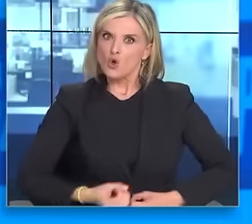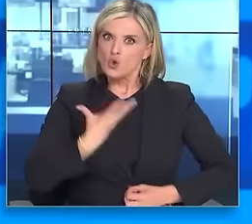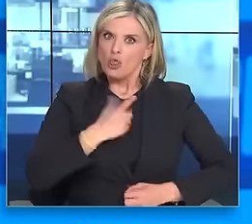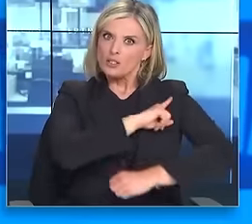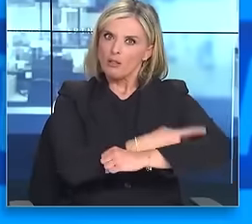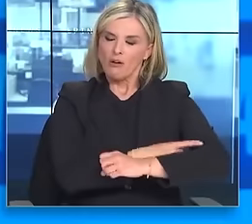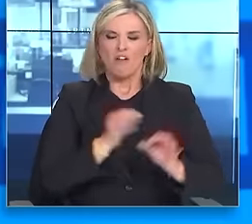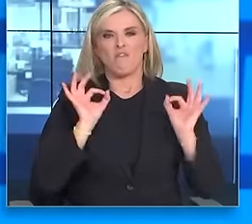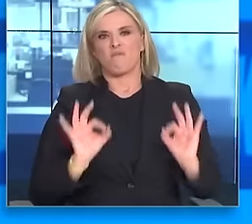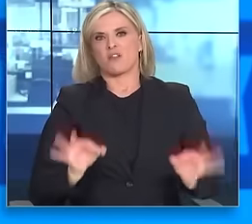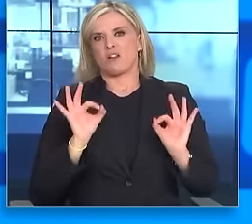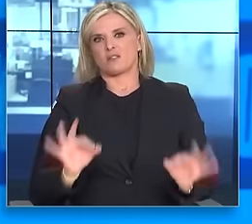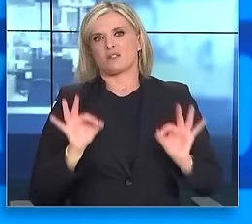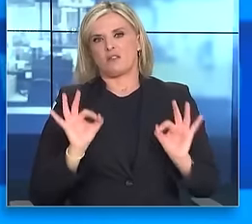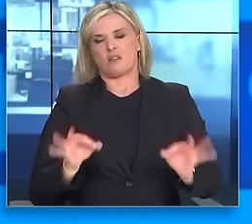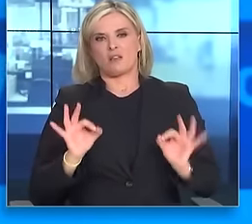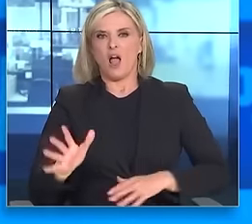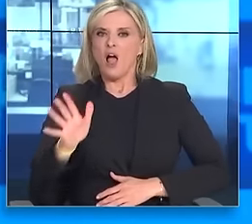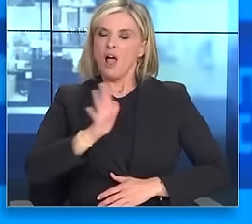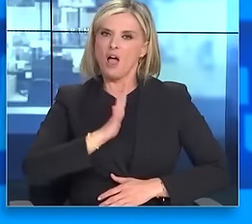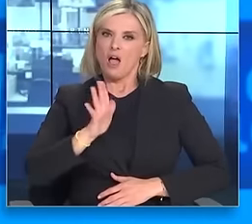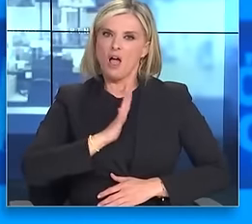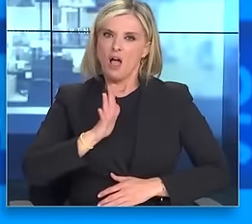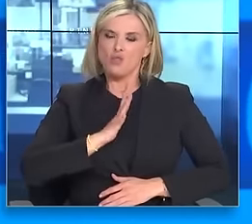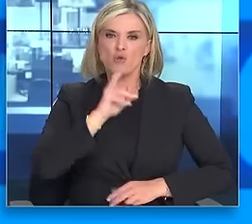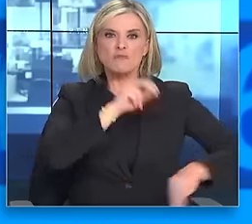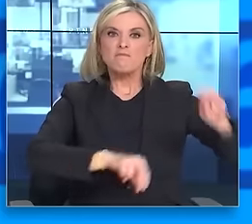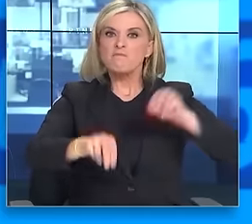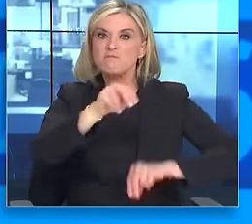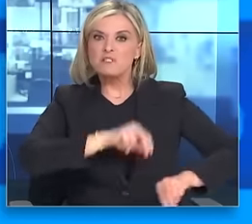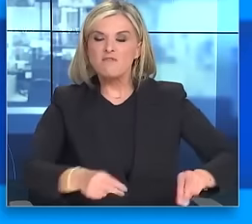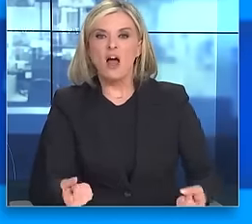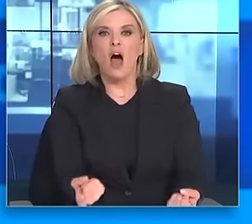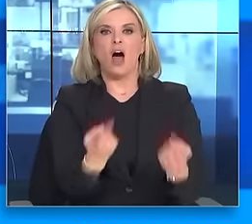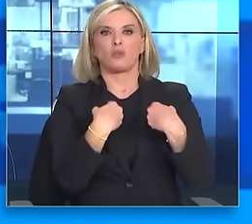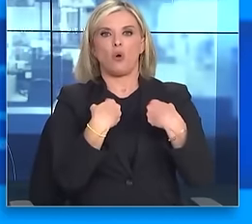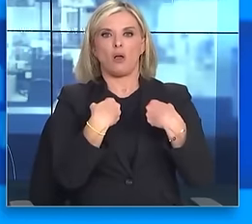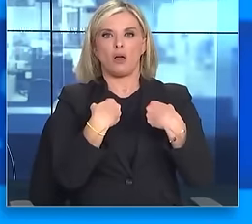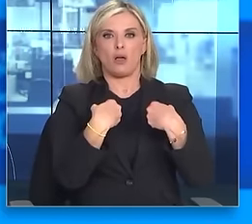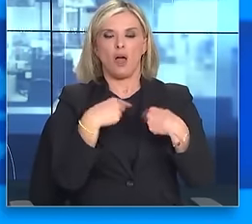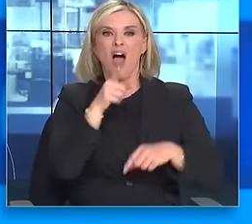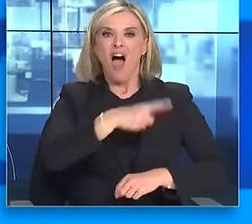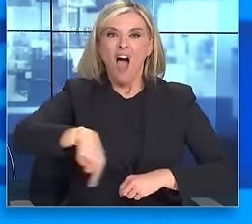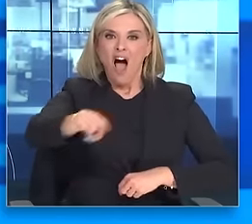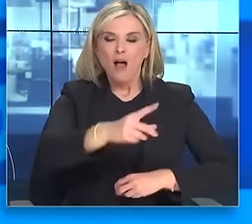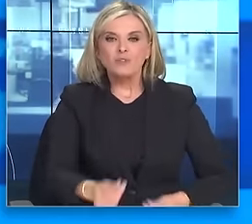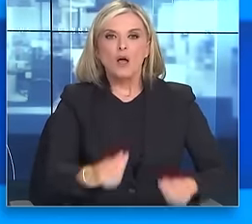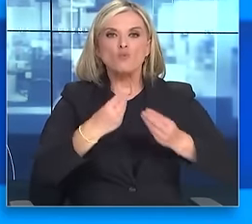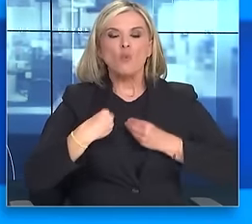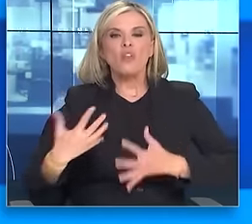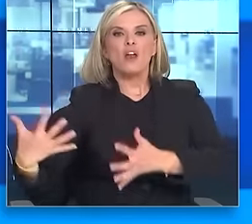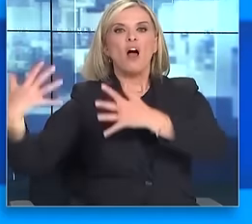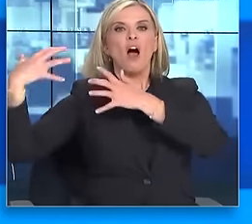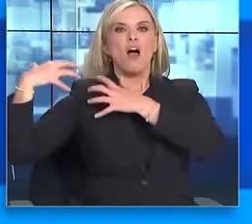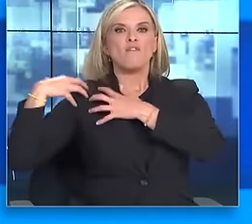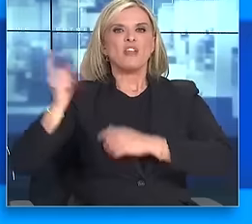νιώθει ισχυρή και έχοντας μια λαϊκή νομιμοποίηση, η οποία θέλω να σας θυμίσω ότι μας γεμίζει πρώτα απ' όλα με ευθύνη και όχι με αλαζονία. Mm-hmm. Γιατί να σας πω